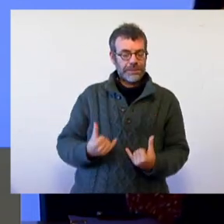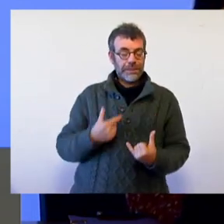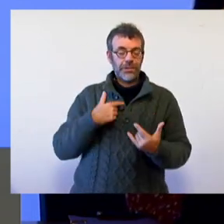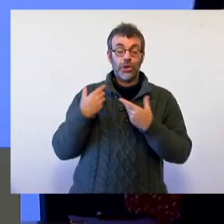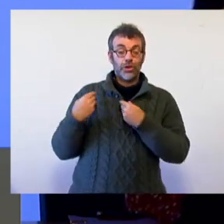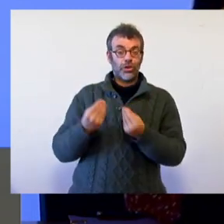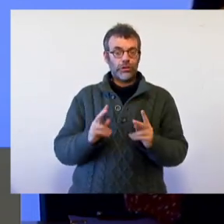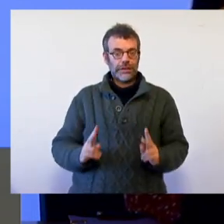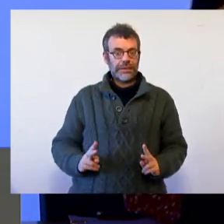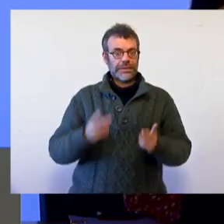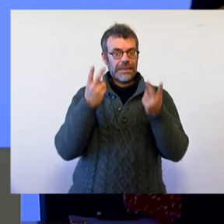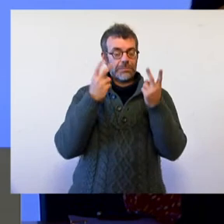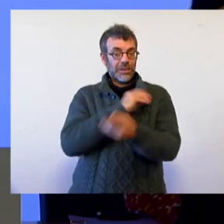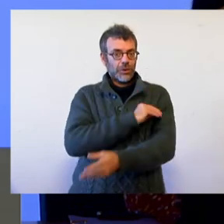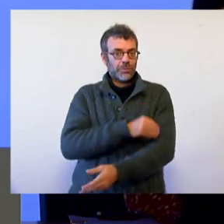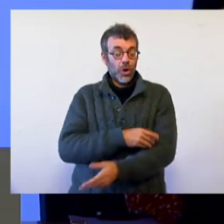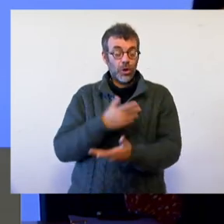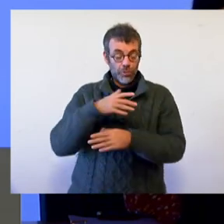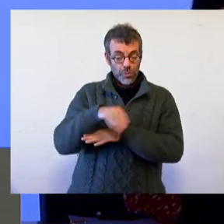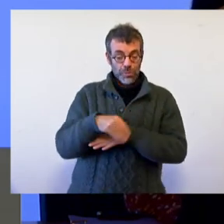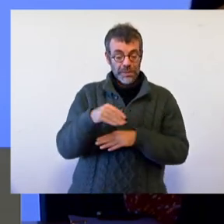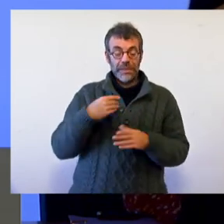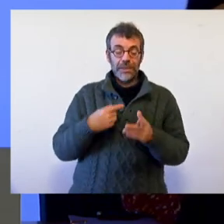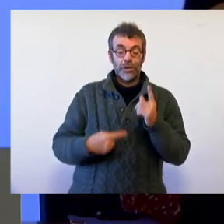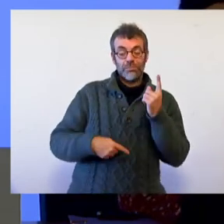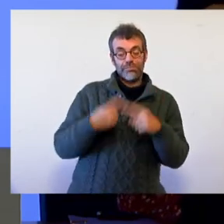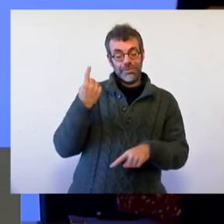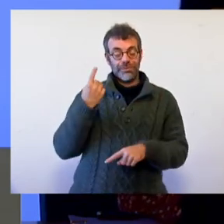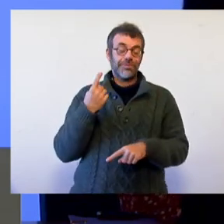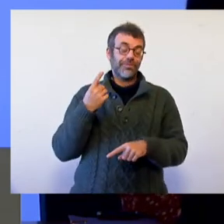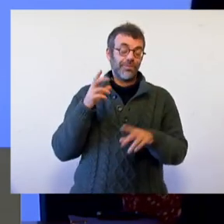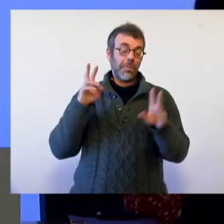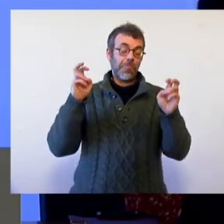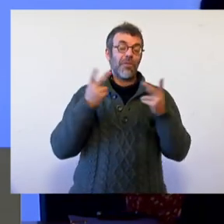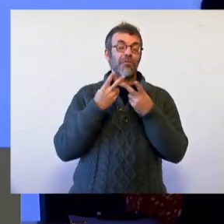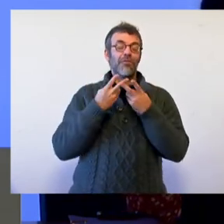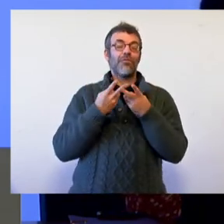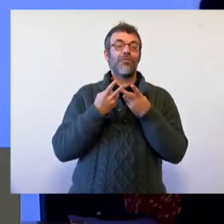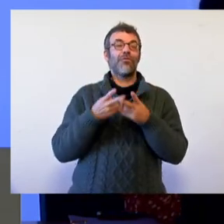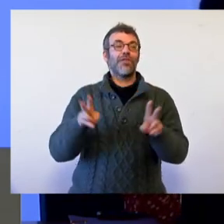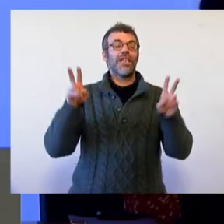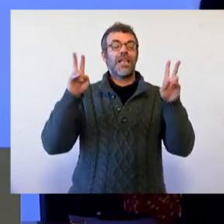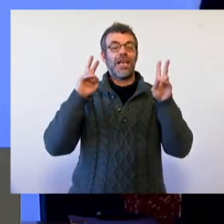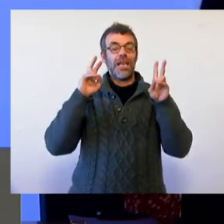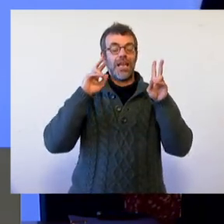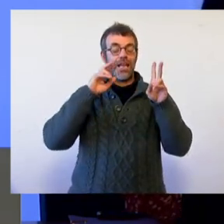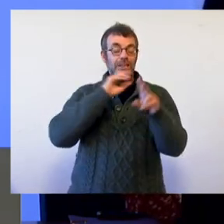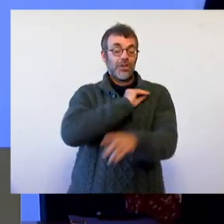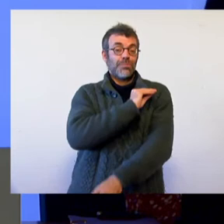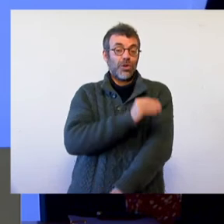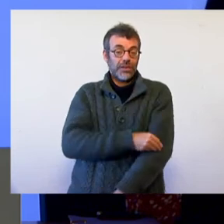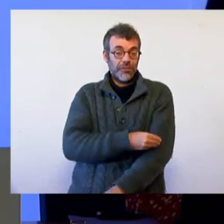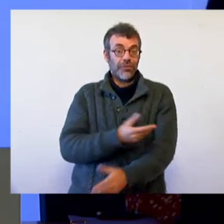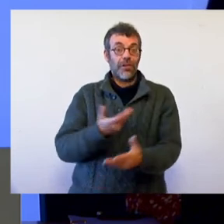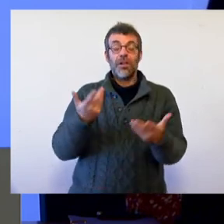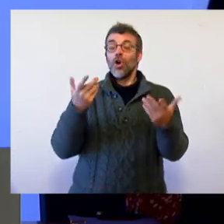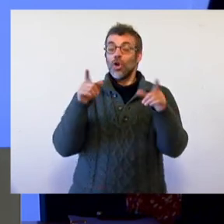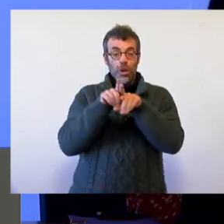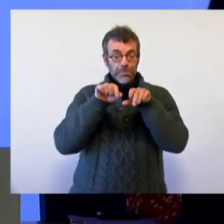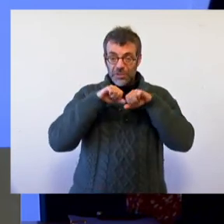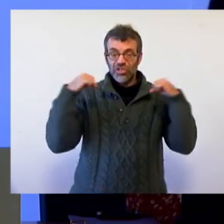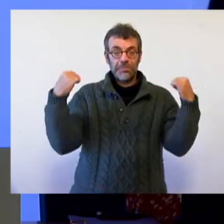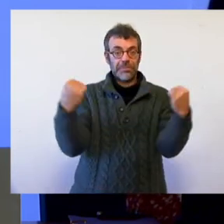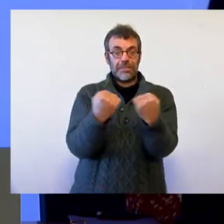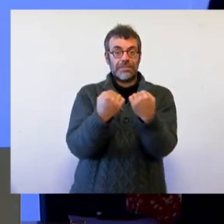sport et de faire de Montpellier une ville sportive comme un gymnase à ciel ouvert où on peut croiser à la fois les plus grands athlètes